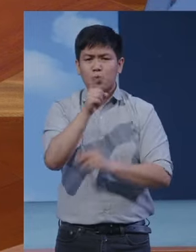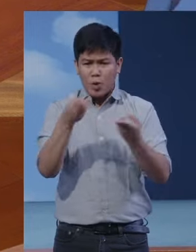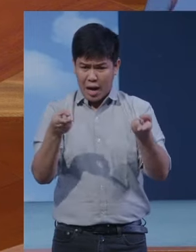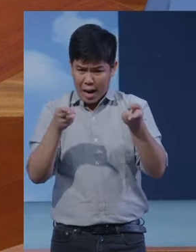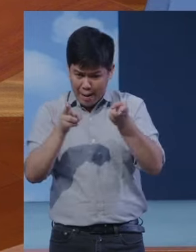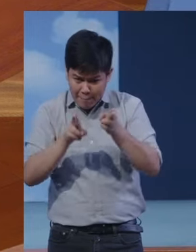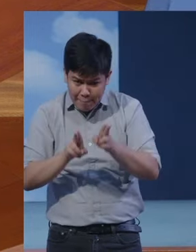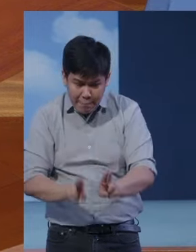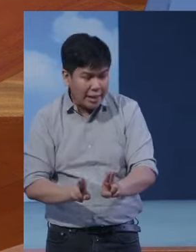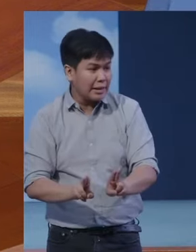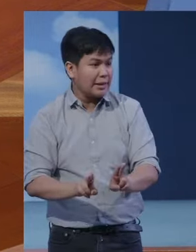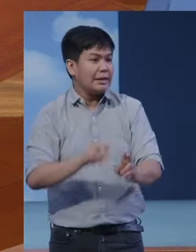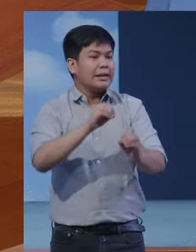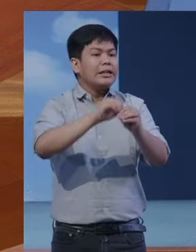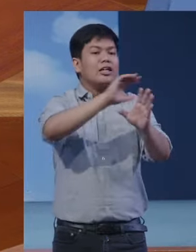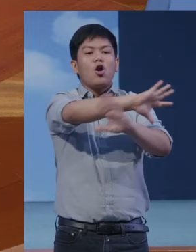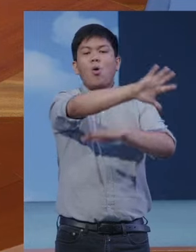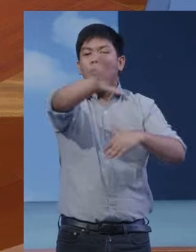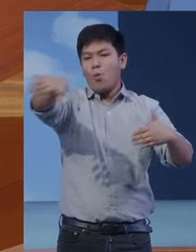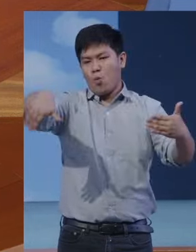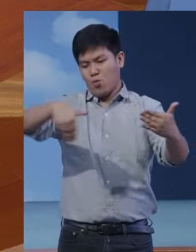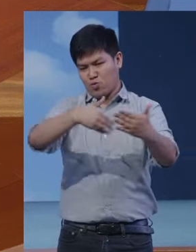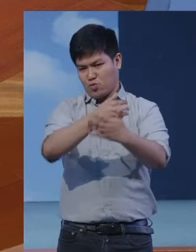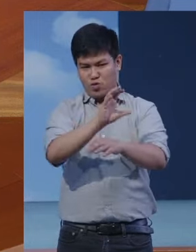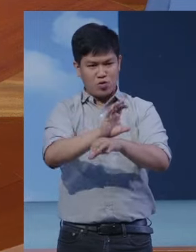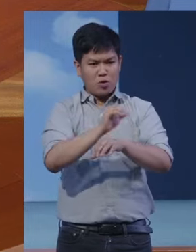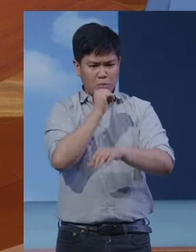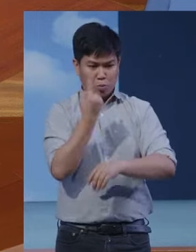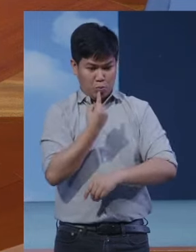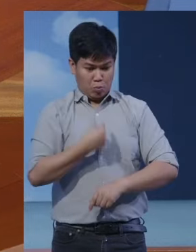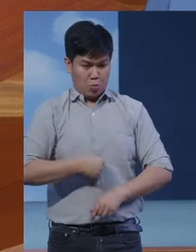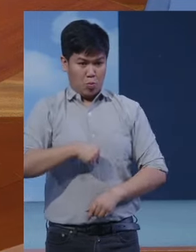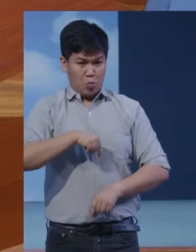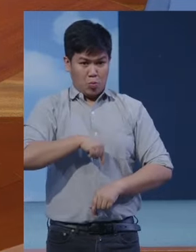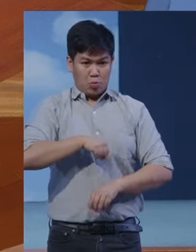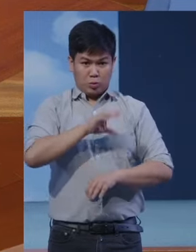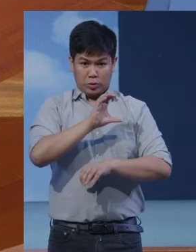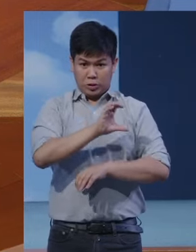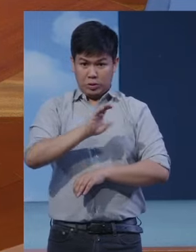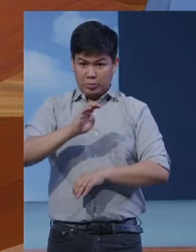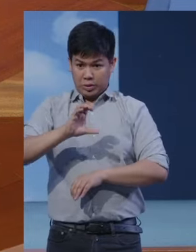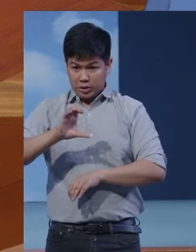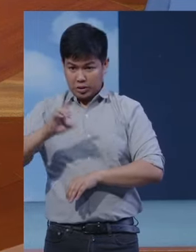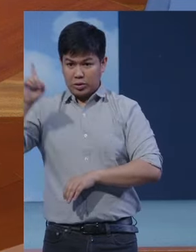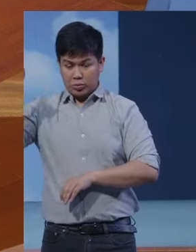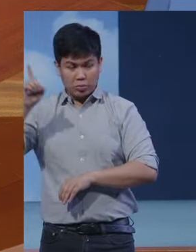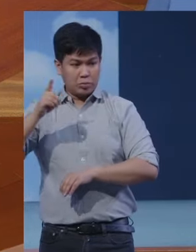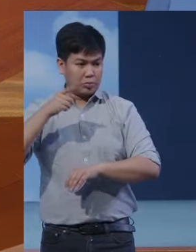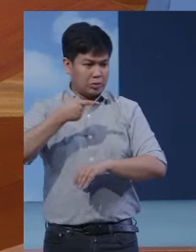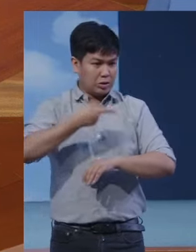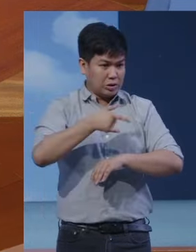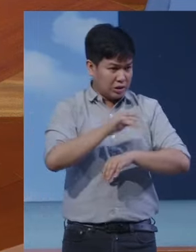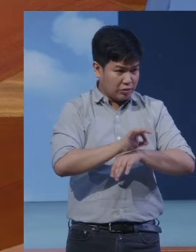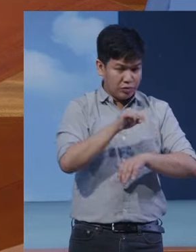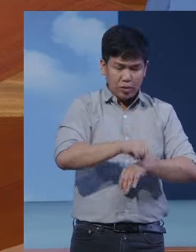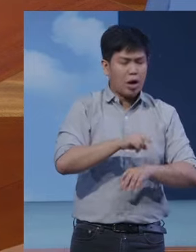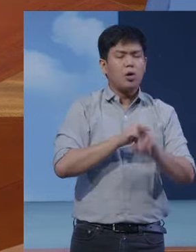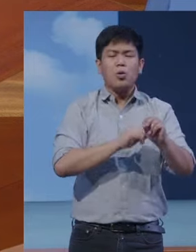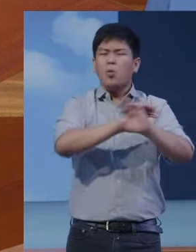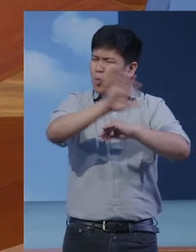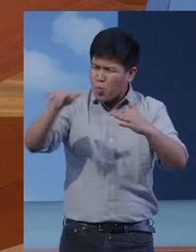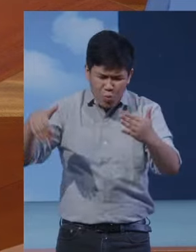kondisyon na ito sa sa lahat ng mga churches kahit mga evangelical churches ang mga